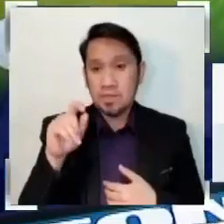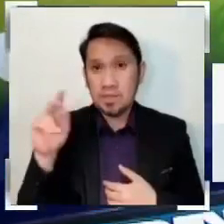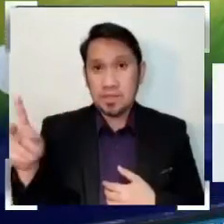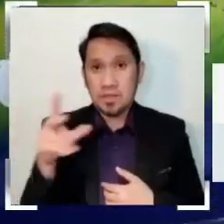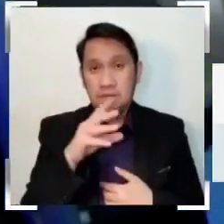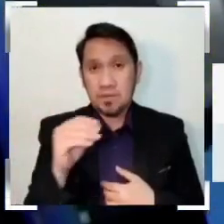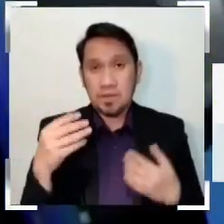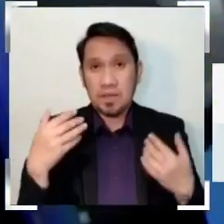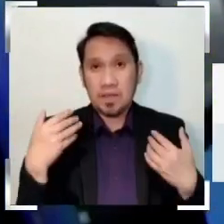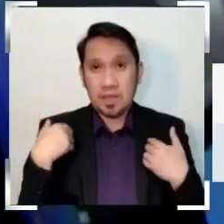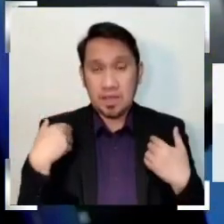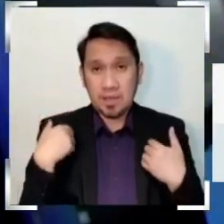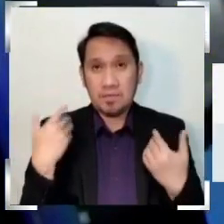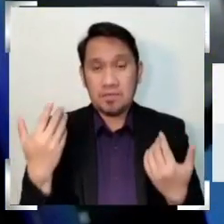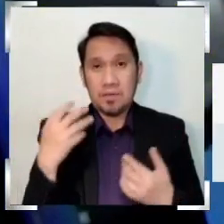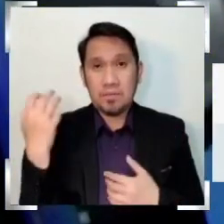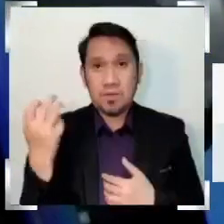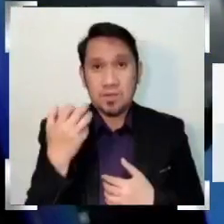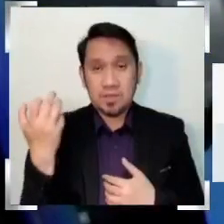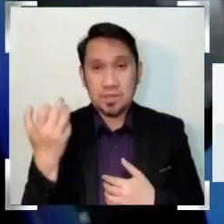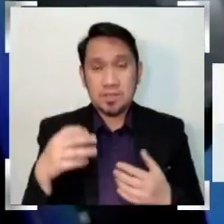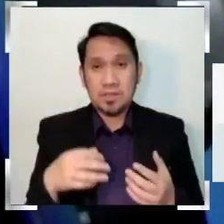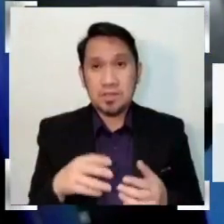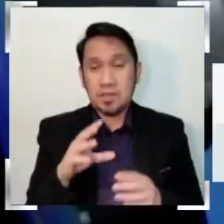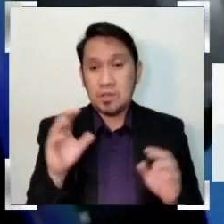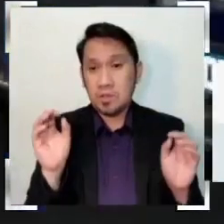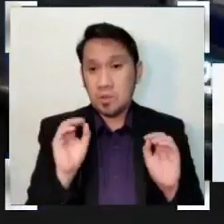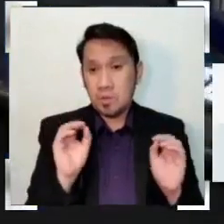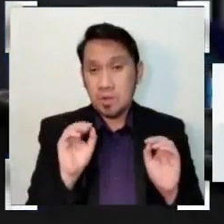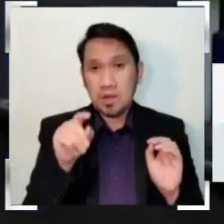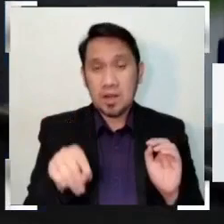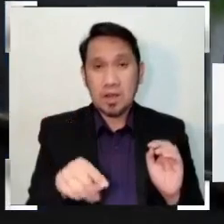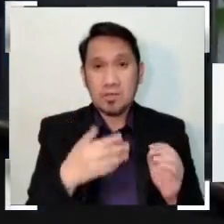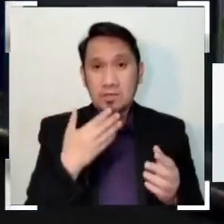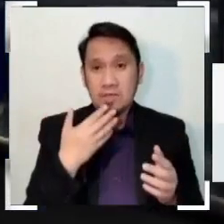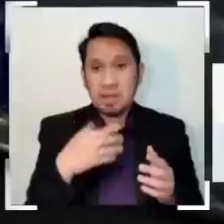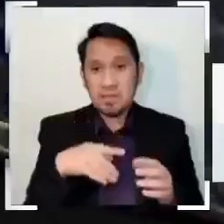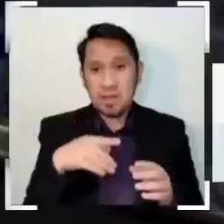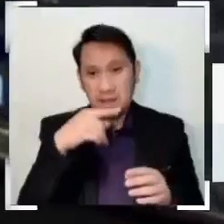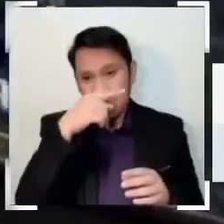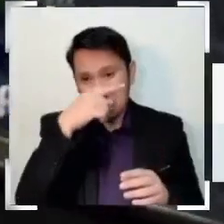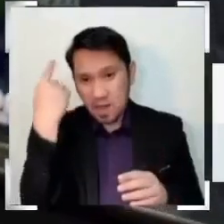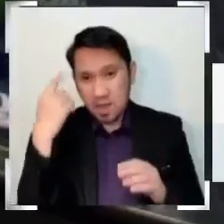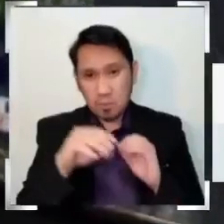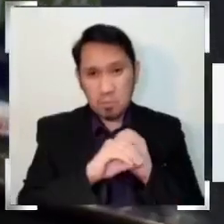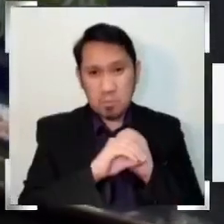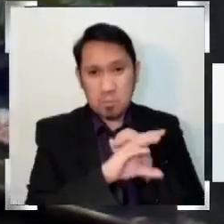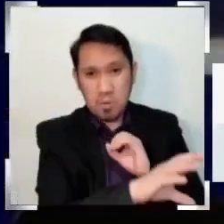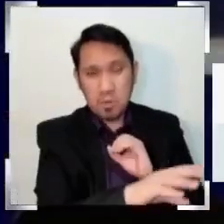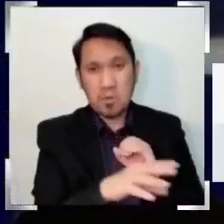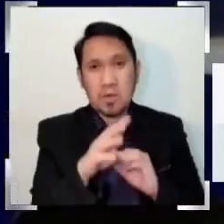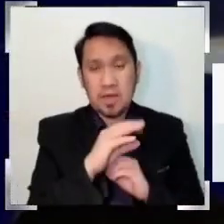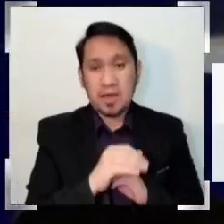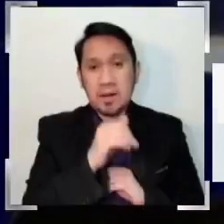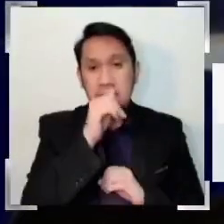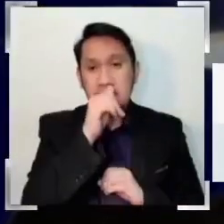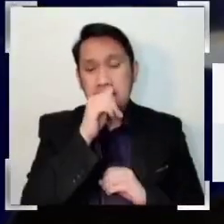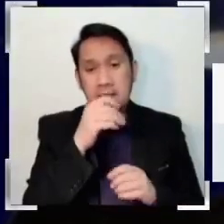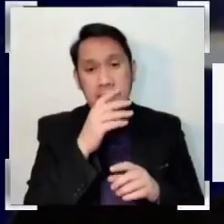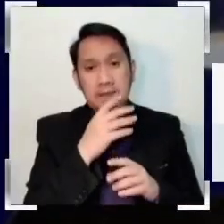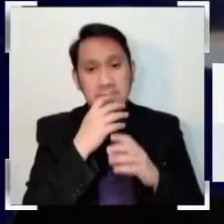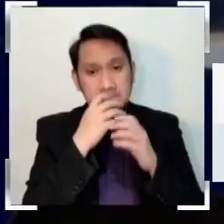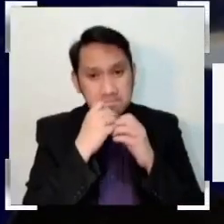PW exit. Wala na rin daw itong ibinubugang maitim na usok sa tambucho at matipid pa sa diesel. Euro 5 po